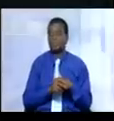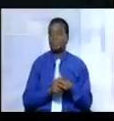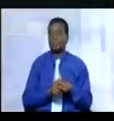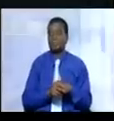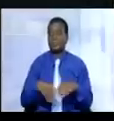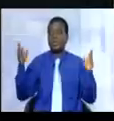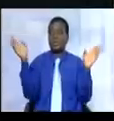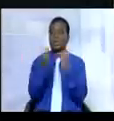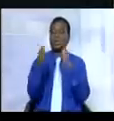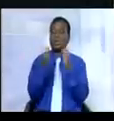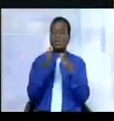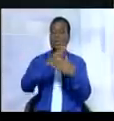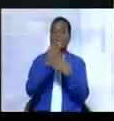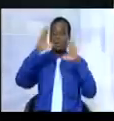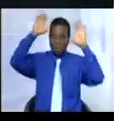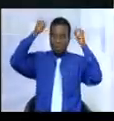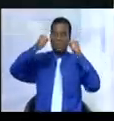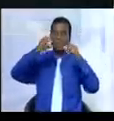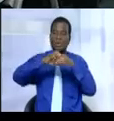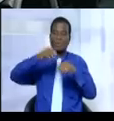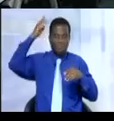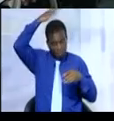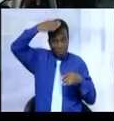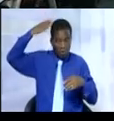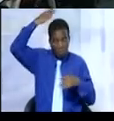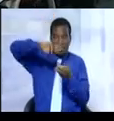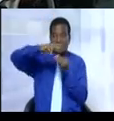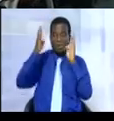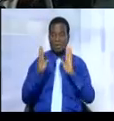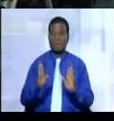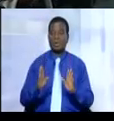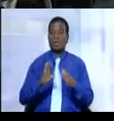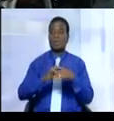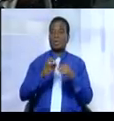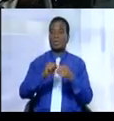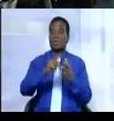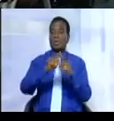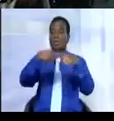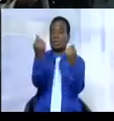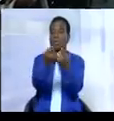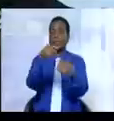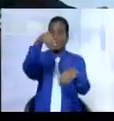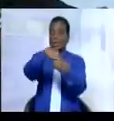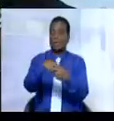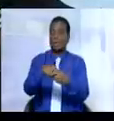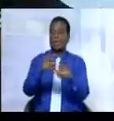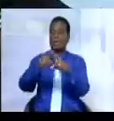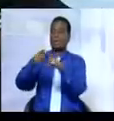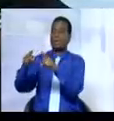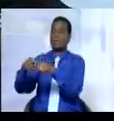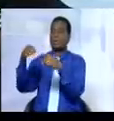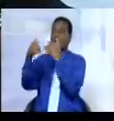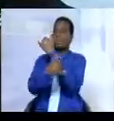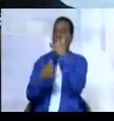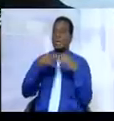La rencontre entre le président de la CDVR et les représentants de cette structure dans les localités diverses du pays